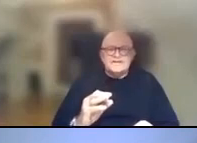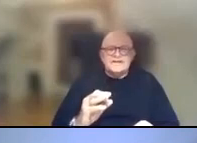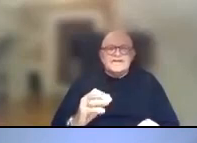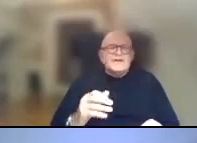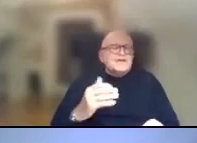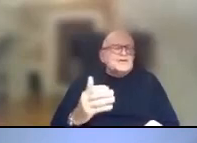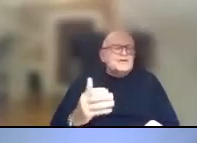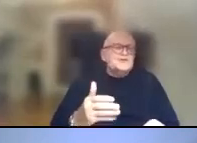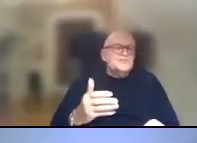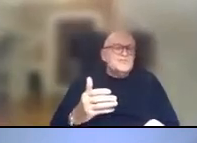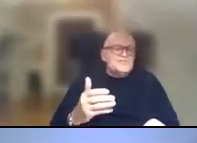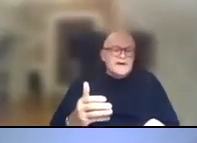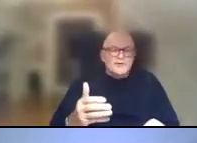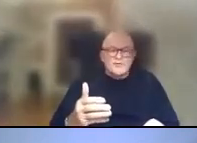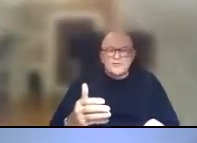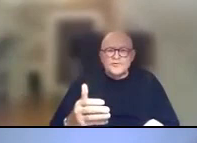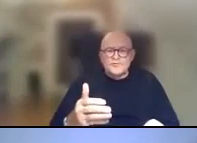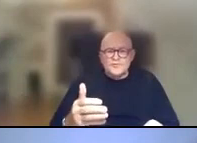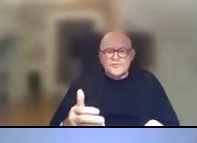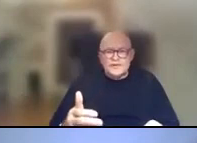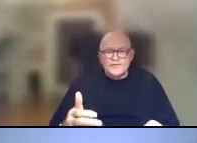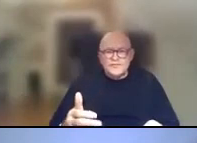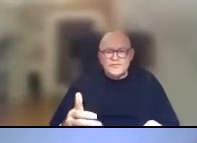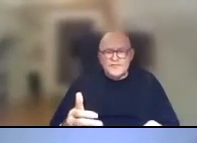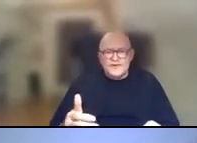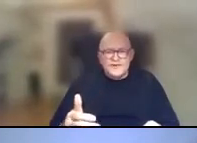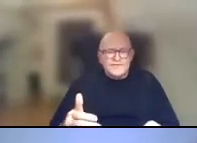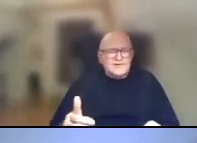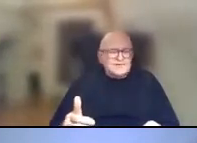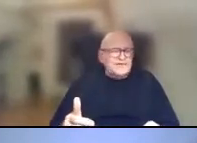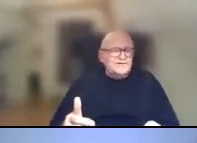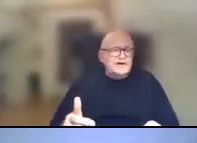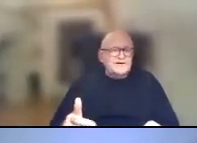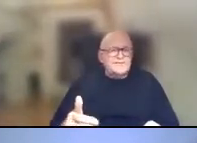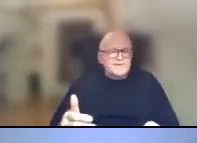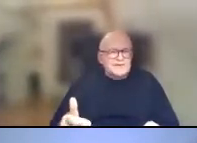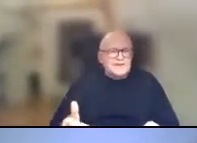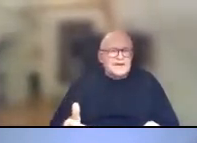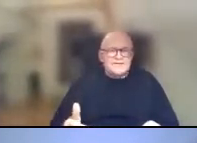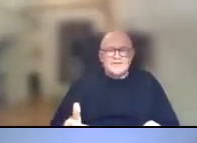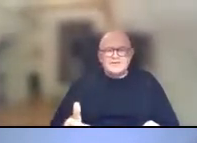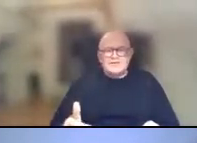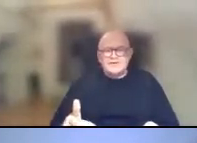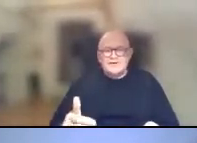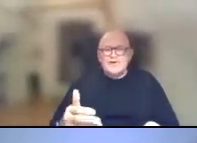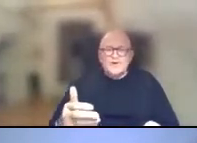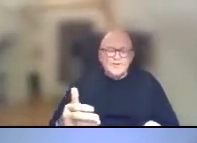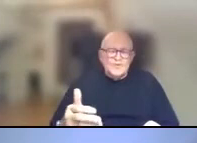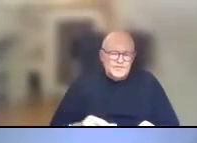passiert. Kritische Bemerkungen und Rückmeldungen auf erkennbares Fehlverhalten werden nicht